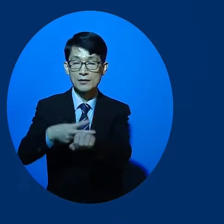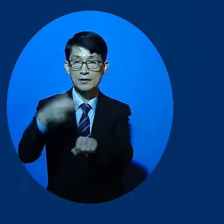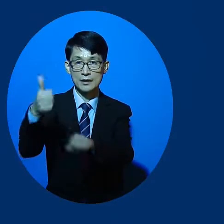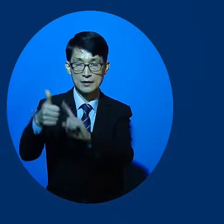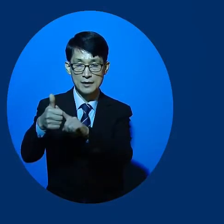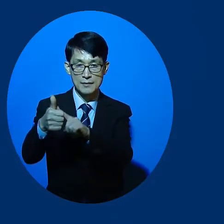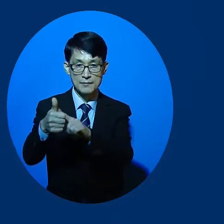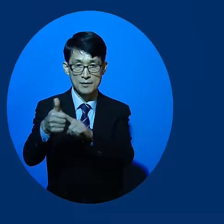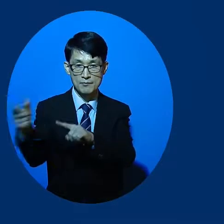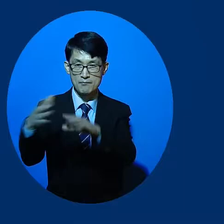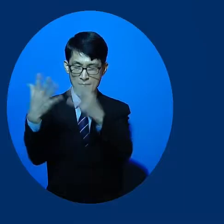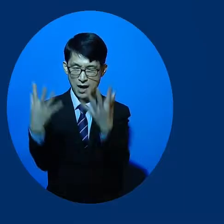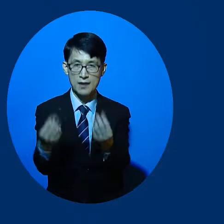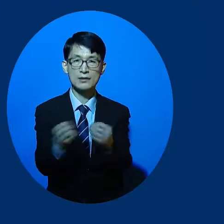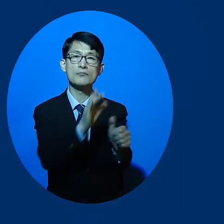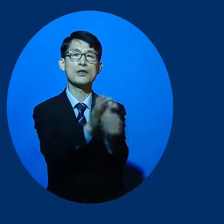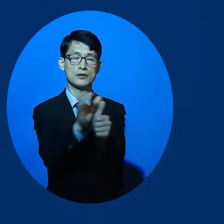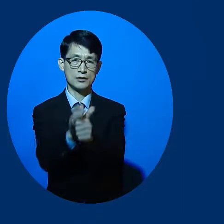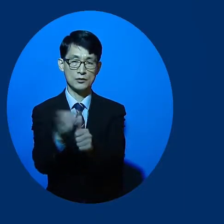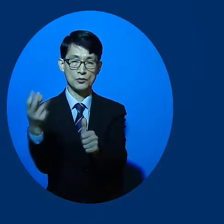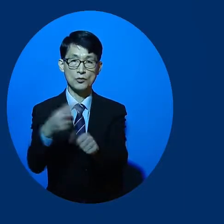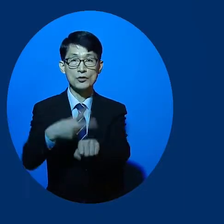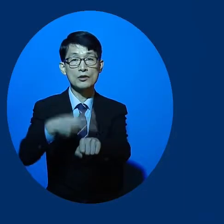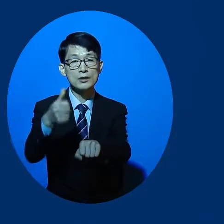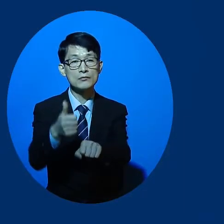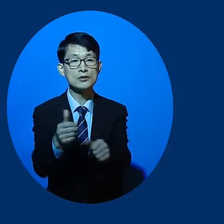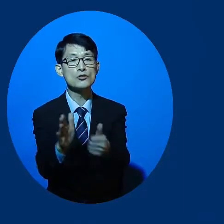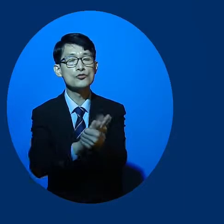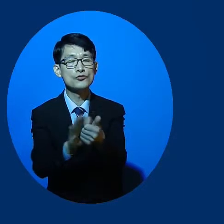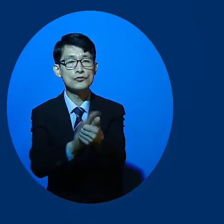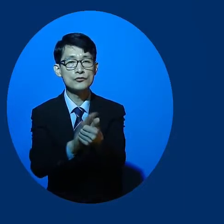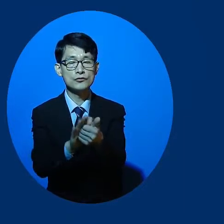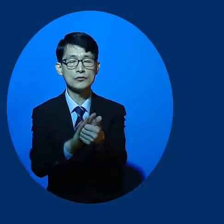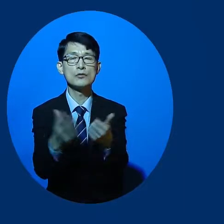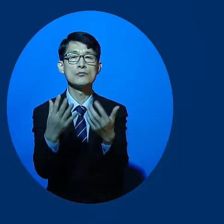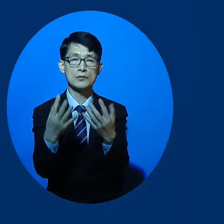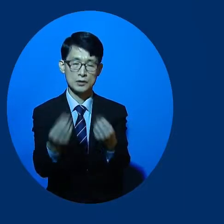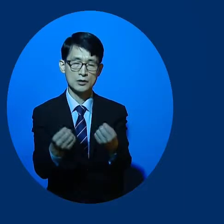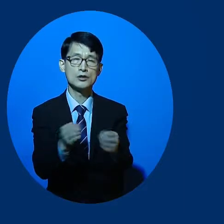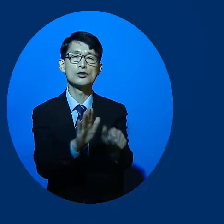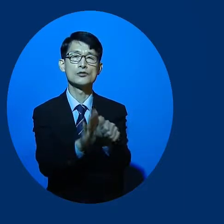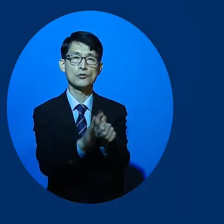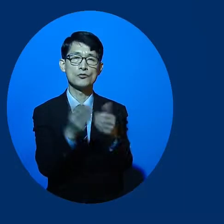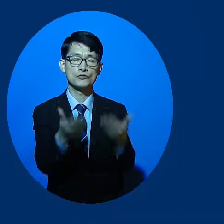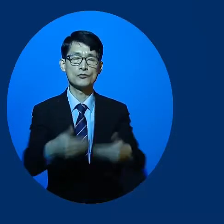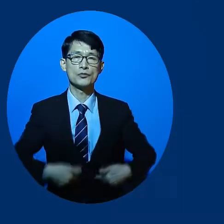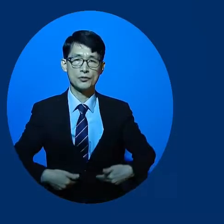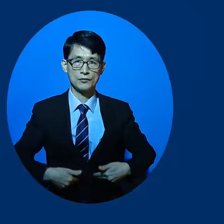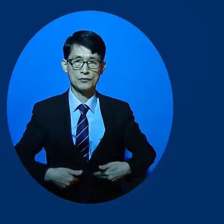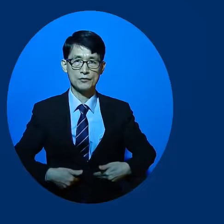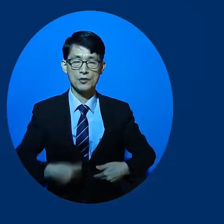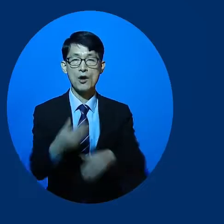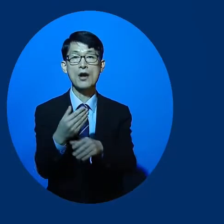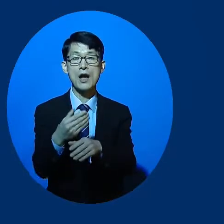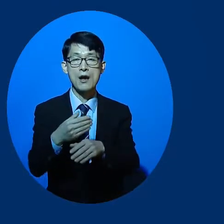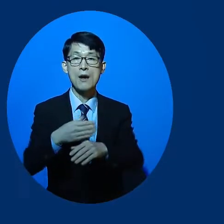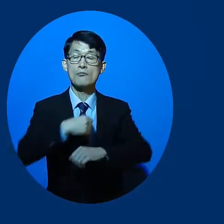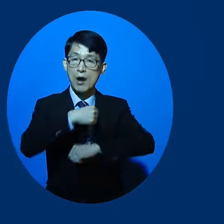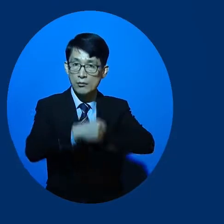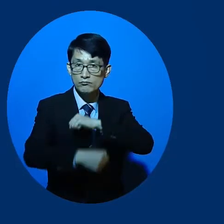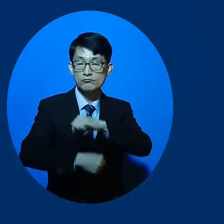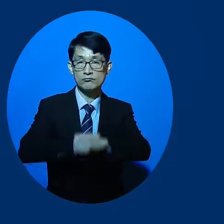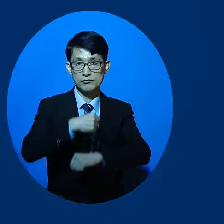및 처우 개선을 위해서 힘써야 합니다. 정부 정책에 따르면 언제 어디서나